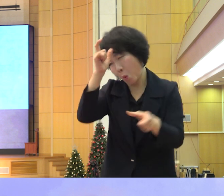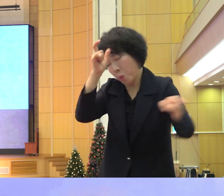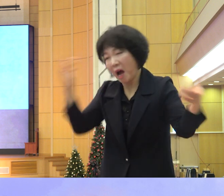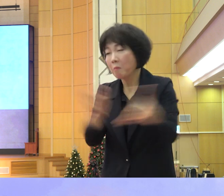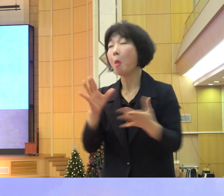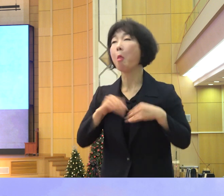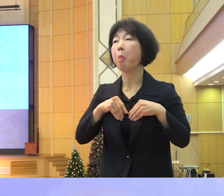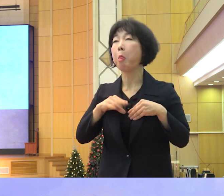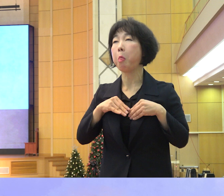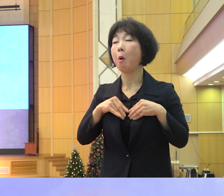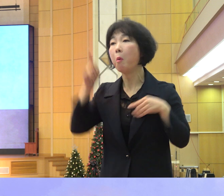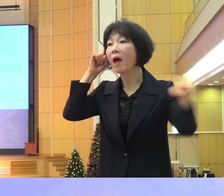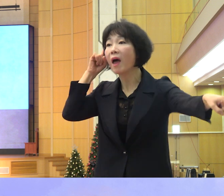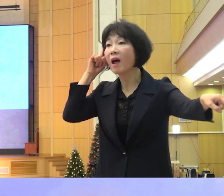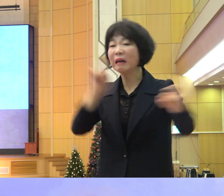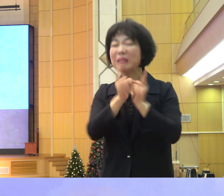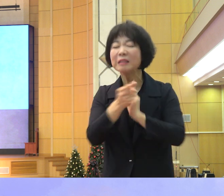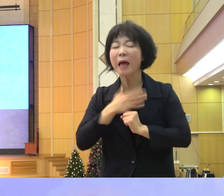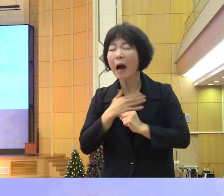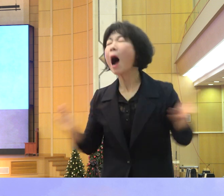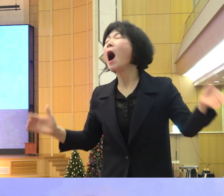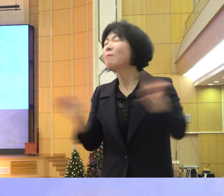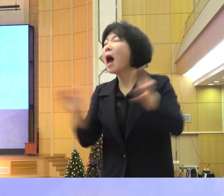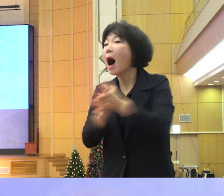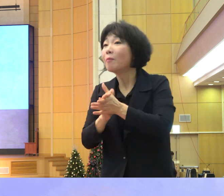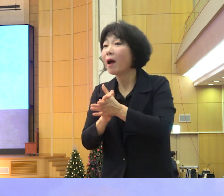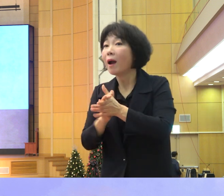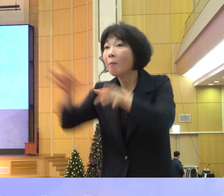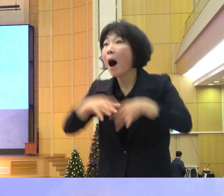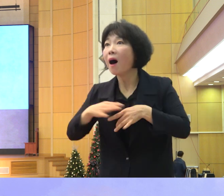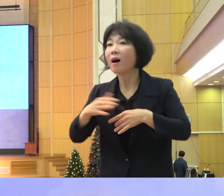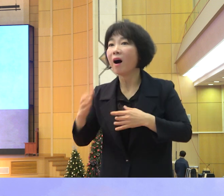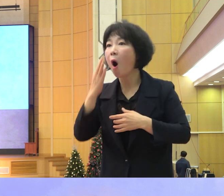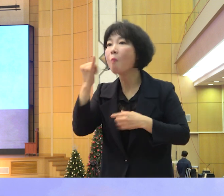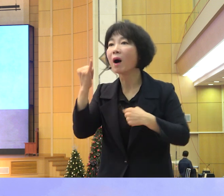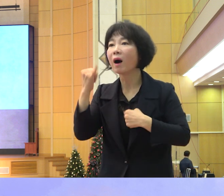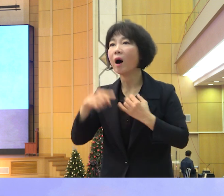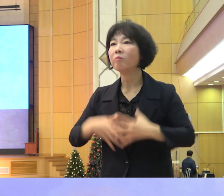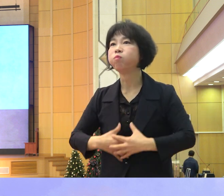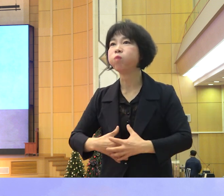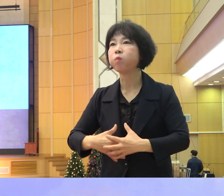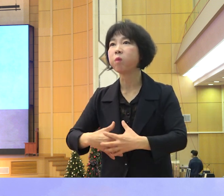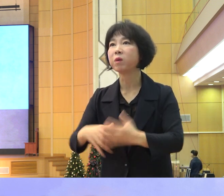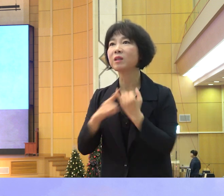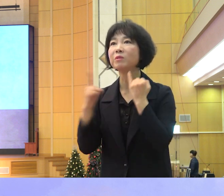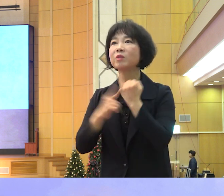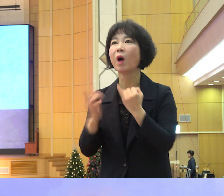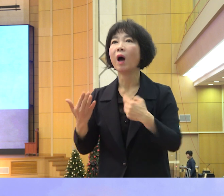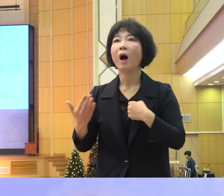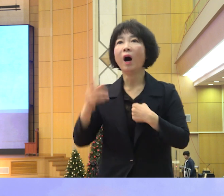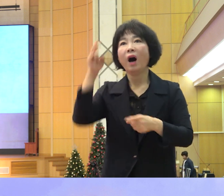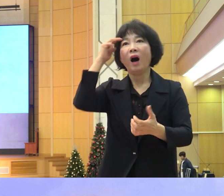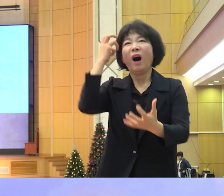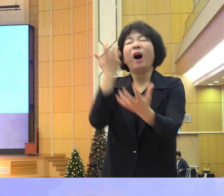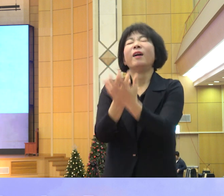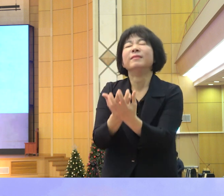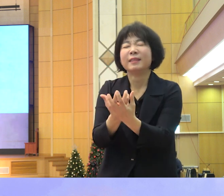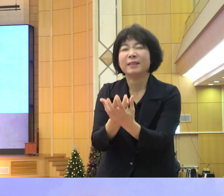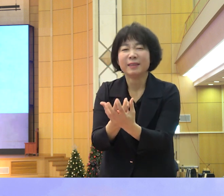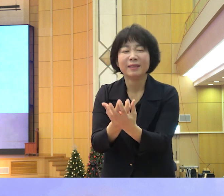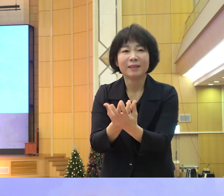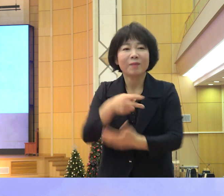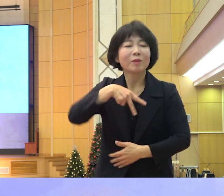낫는구나. 그래서 자기 스스로 혼자 목사님을 비밀로 찾아가서 목사님, 우리 시어머니 쌍둥이 낳은 거